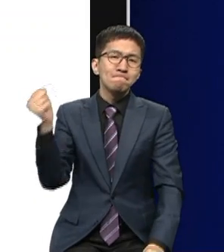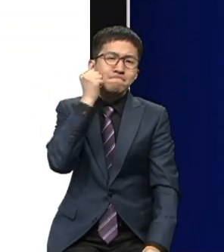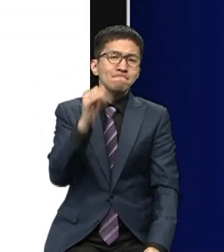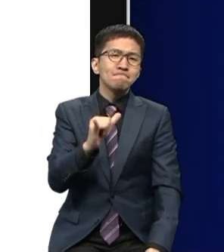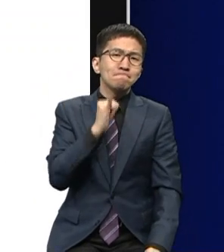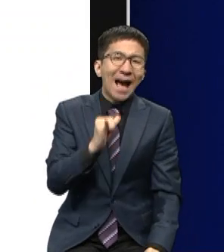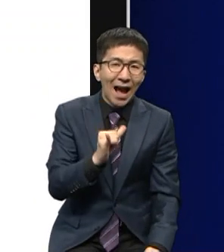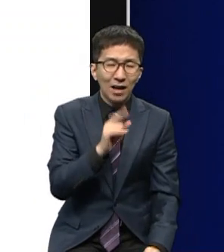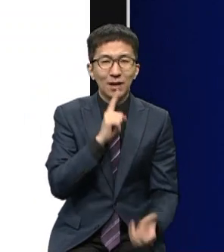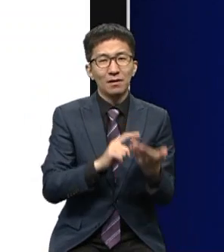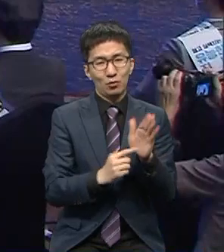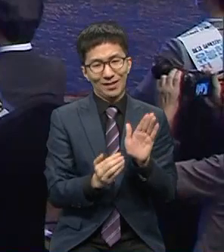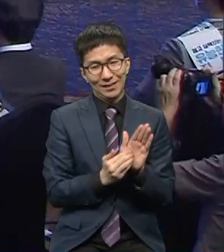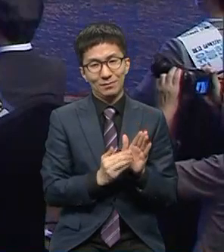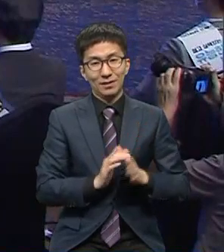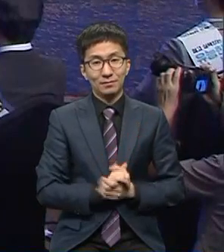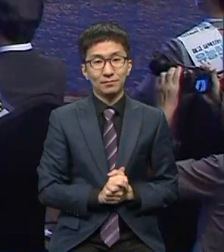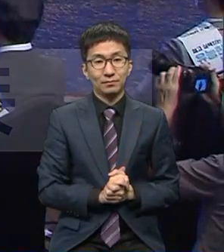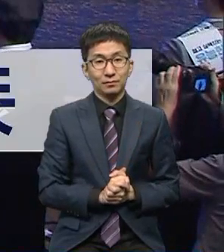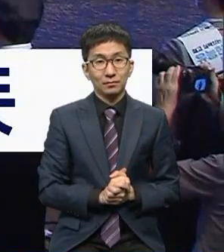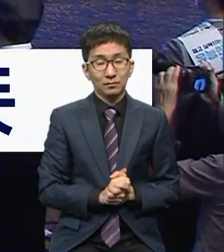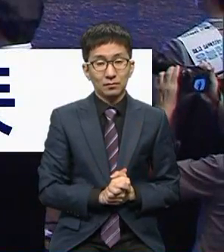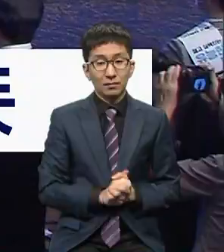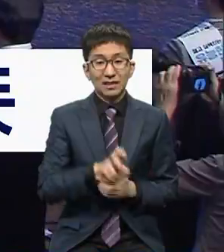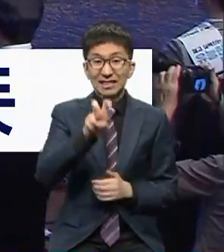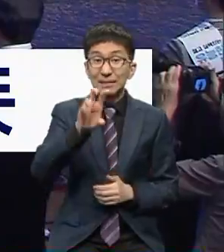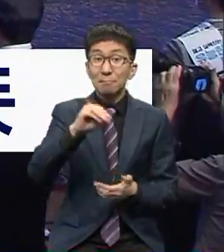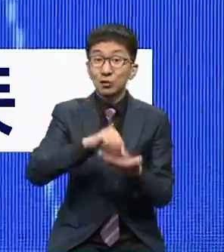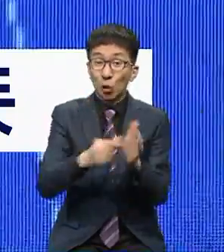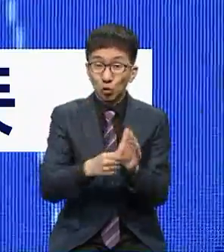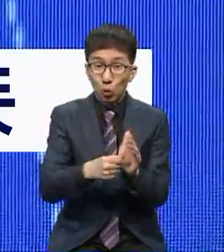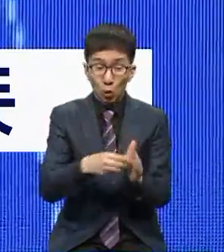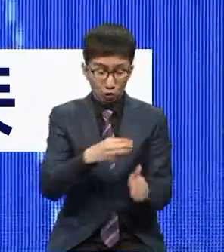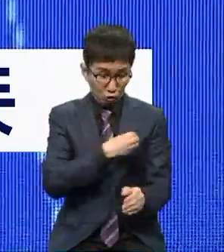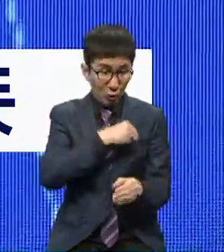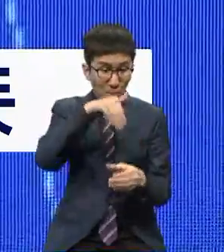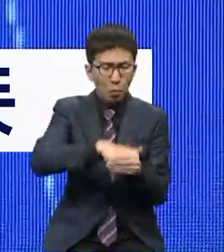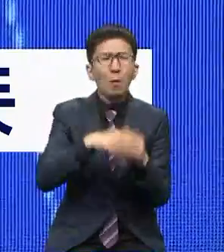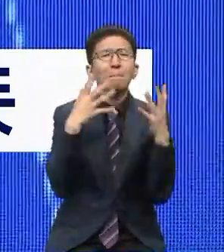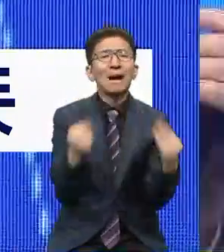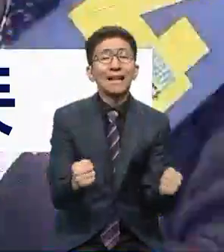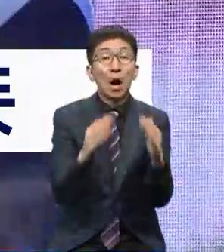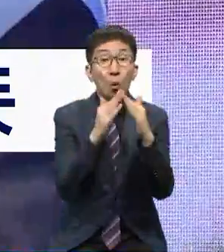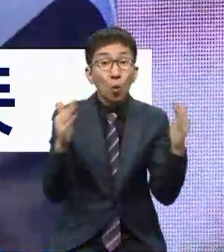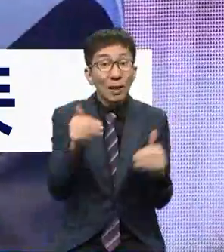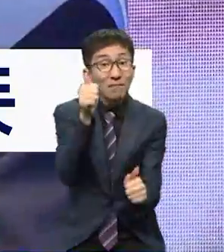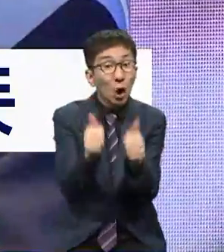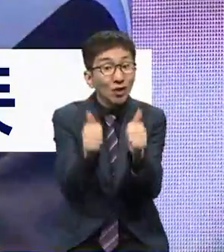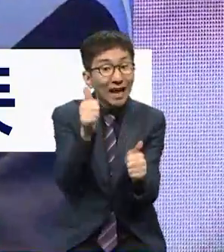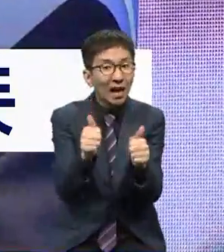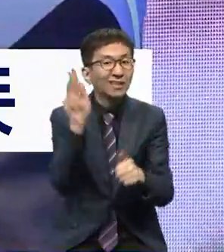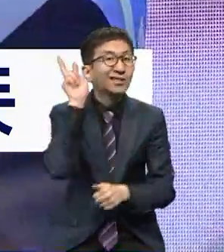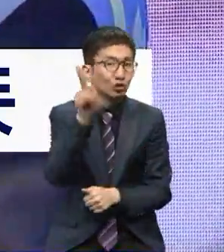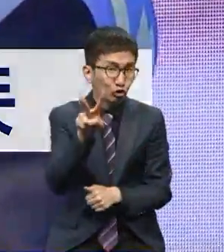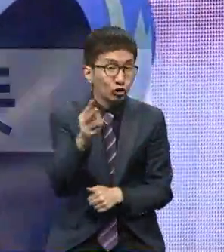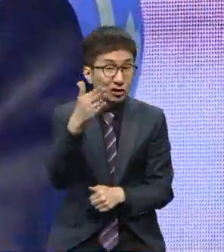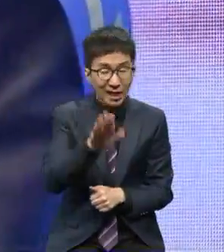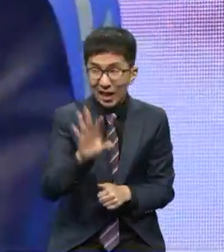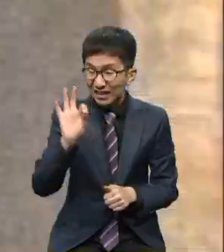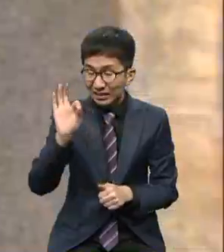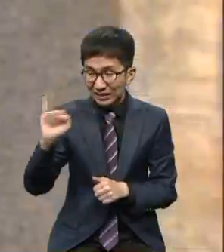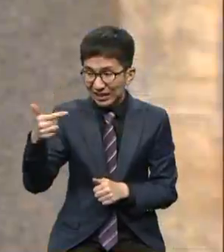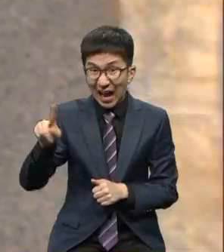후회하게 될 거라고 주장했습니다. 20만 표가 걸린 호남 경선을 이틀 앞두고 경쟁자인 이낙연 후보를 겨냥한